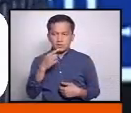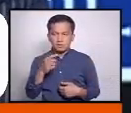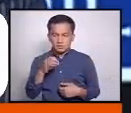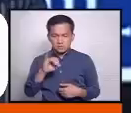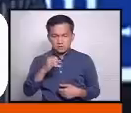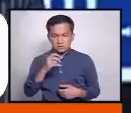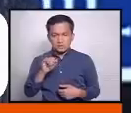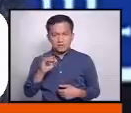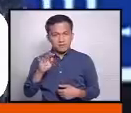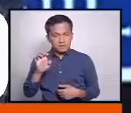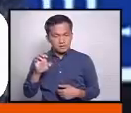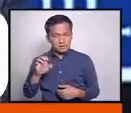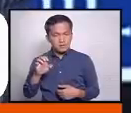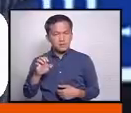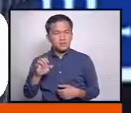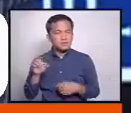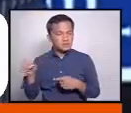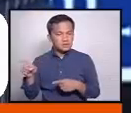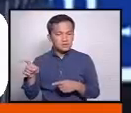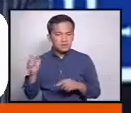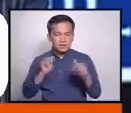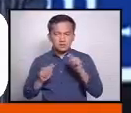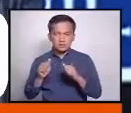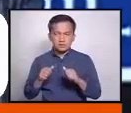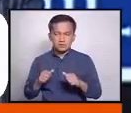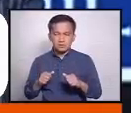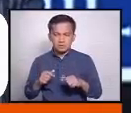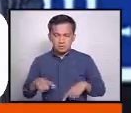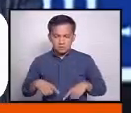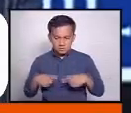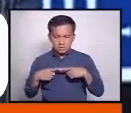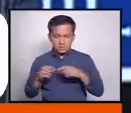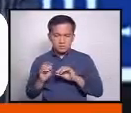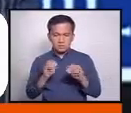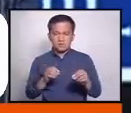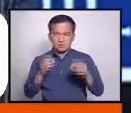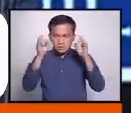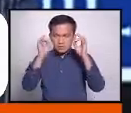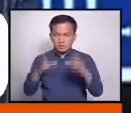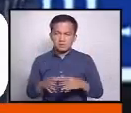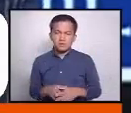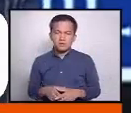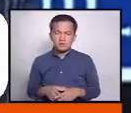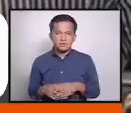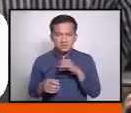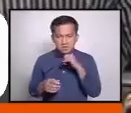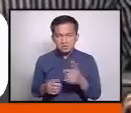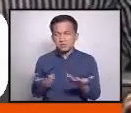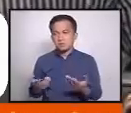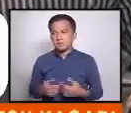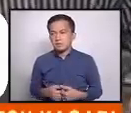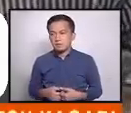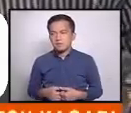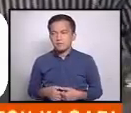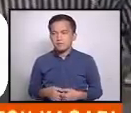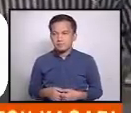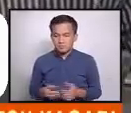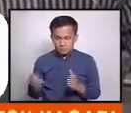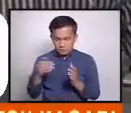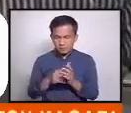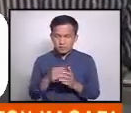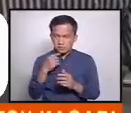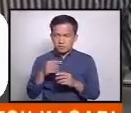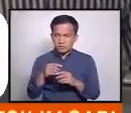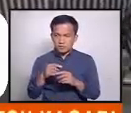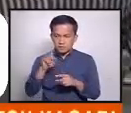action. And the only justification would be their lives would be endangered. Eh, hindi naman. Nang muli namang